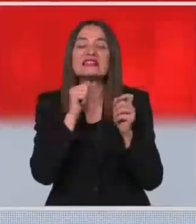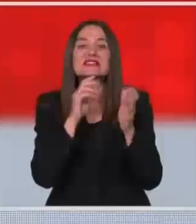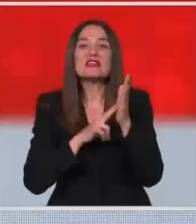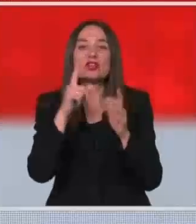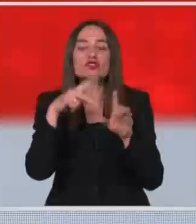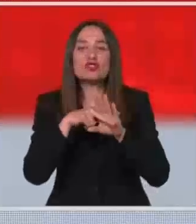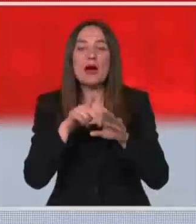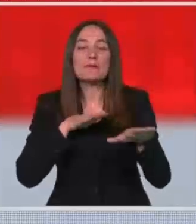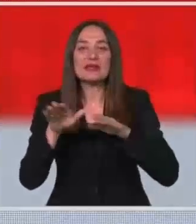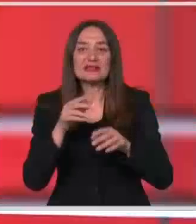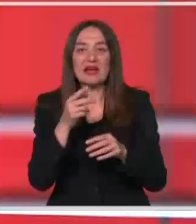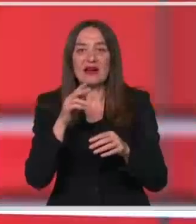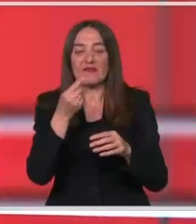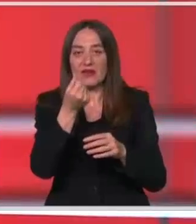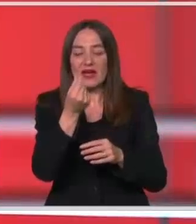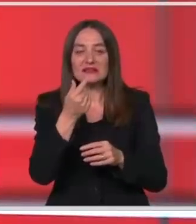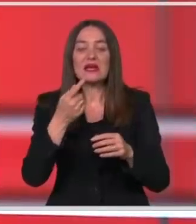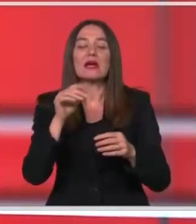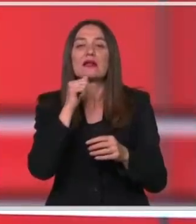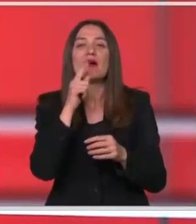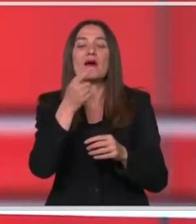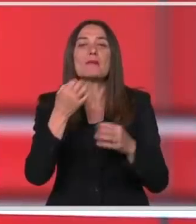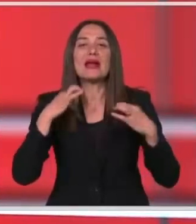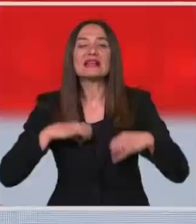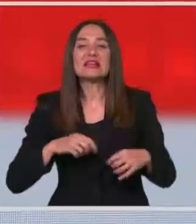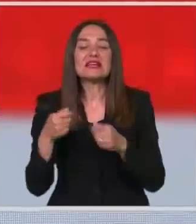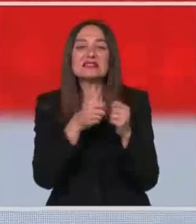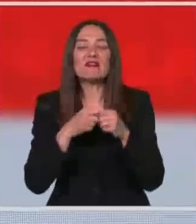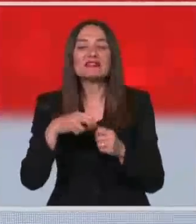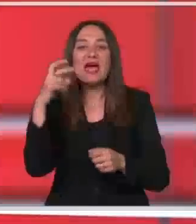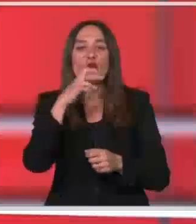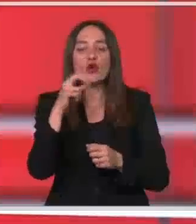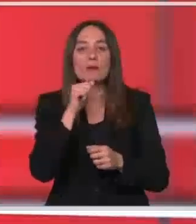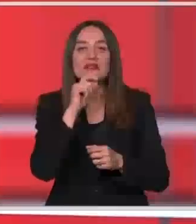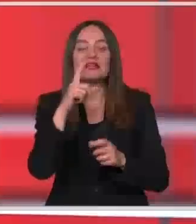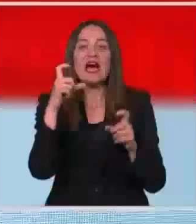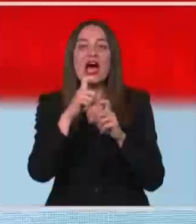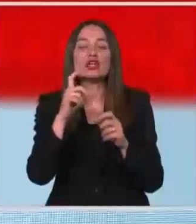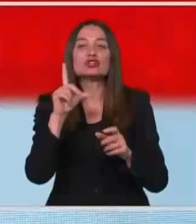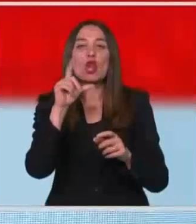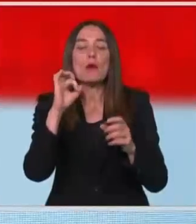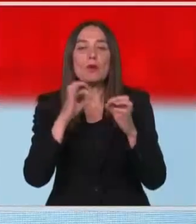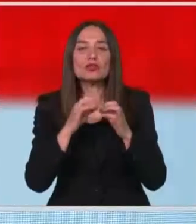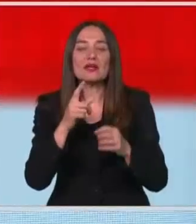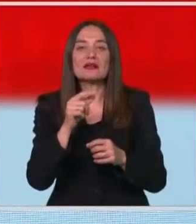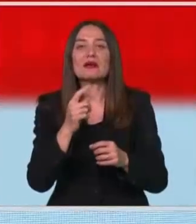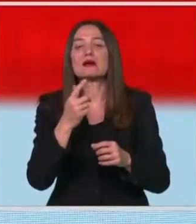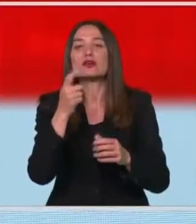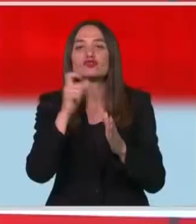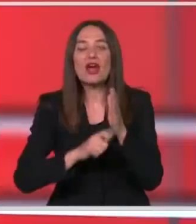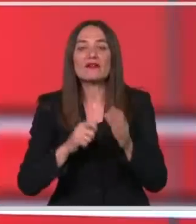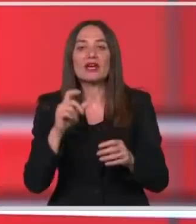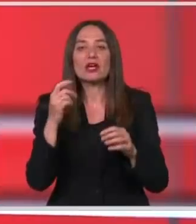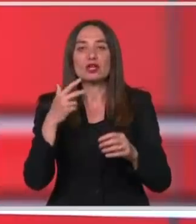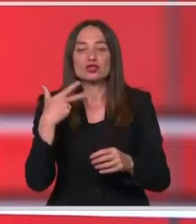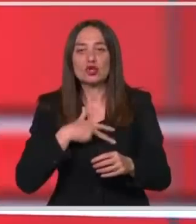ministar finansija, Aleksandar Vlahović, predsednik Saveza ekonomista Srbije, Slobodan Đinović, član Socijalno-ekonomskog saveta